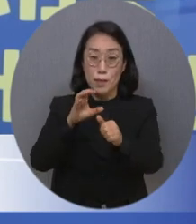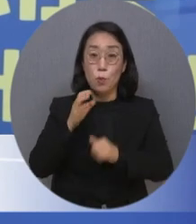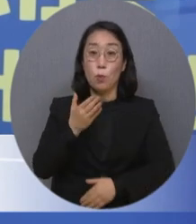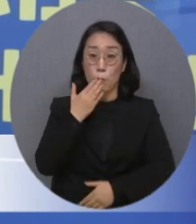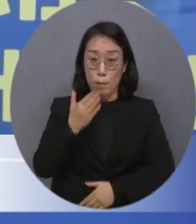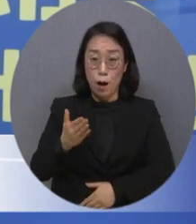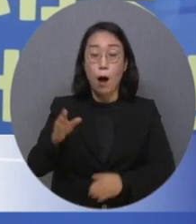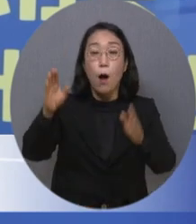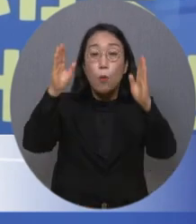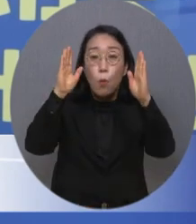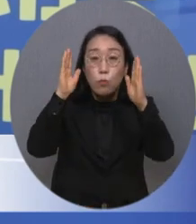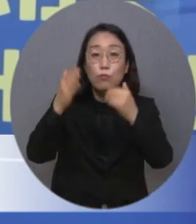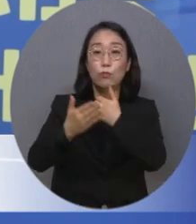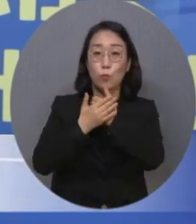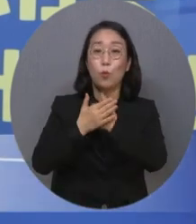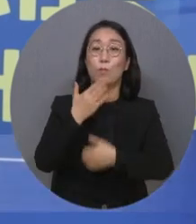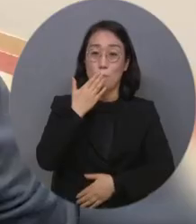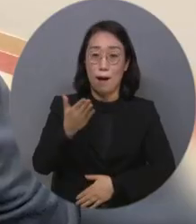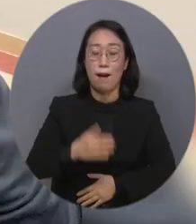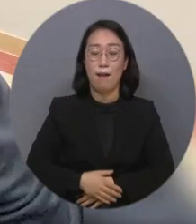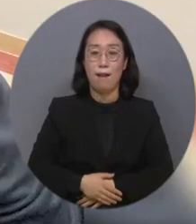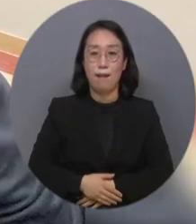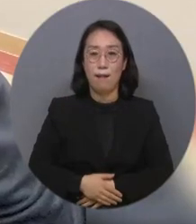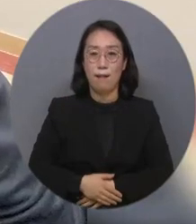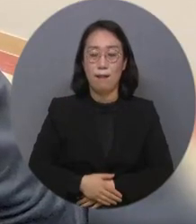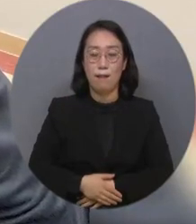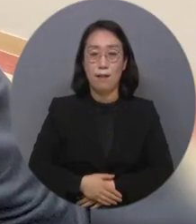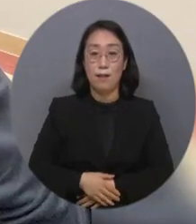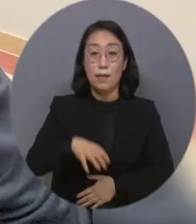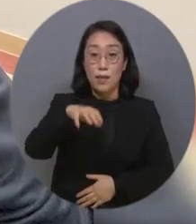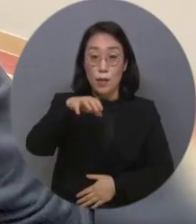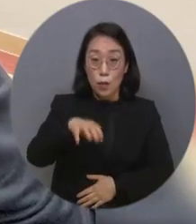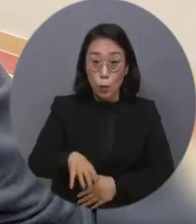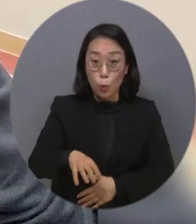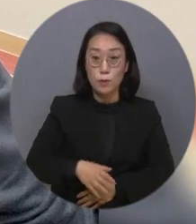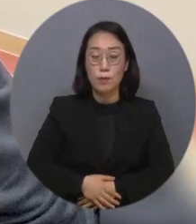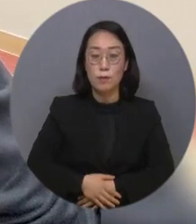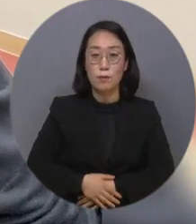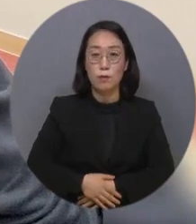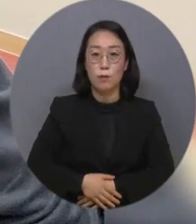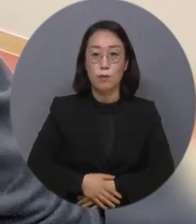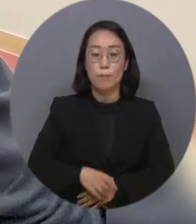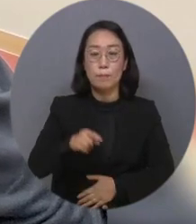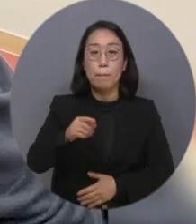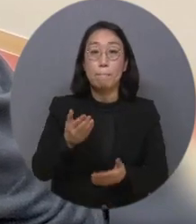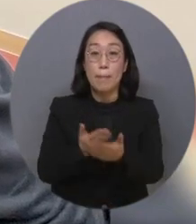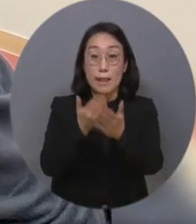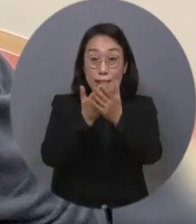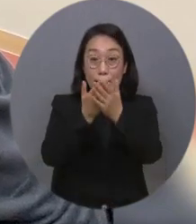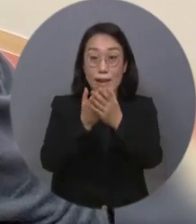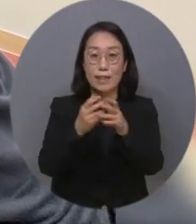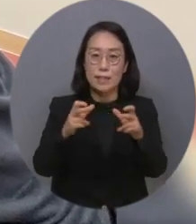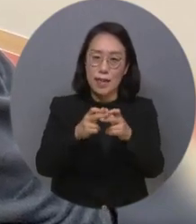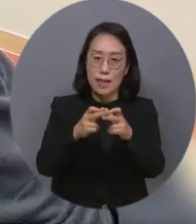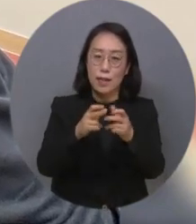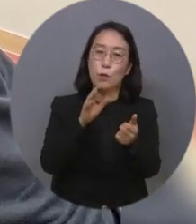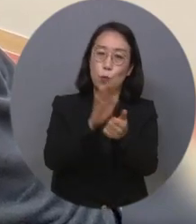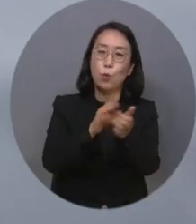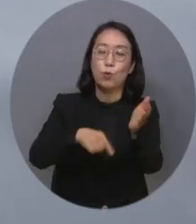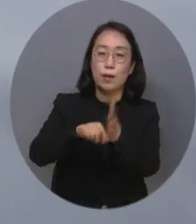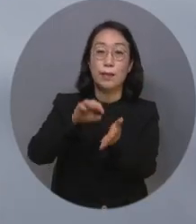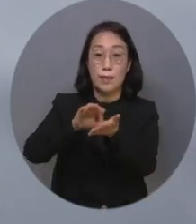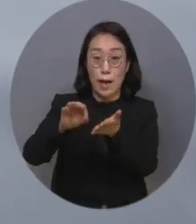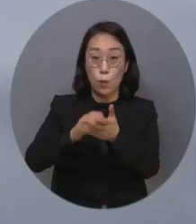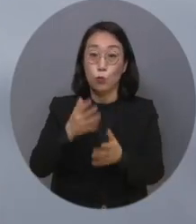콘텐츠로도 활용할 수 있습니다. 순천시 신성장산업과는 순봇을 발달장애인 지원에 활용하고자